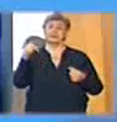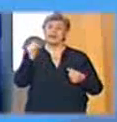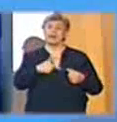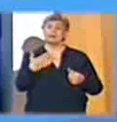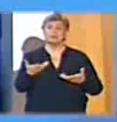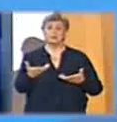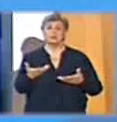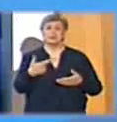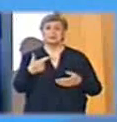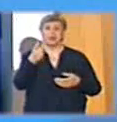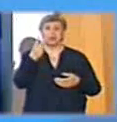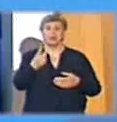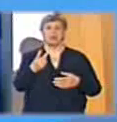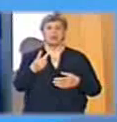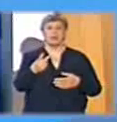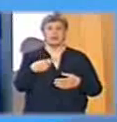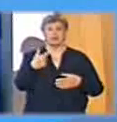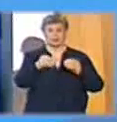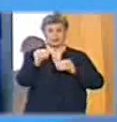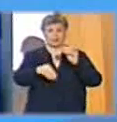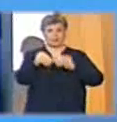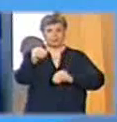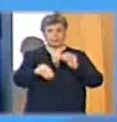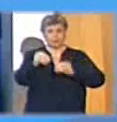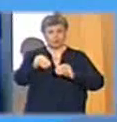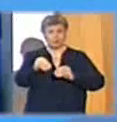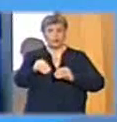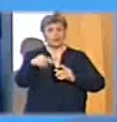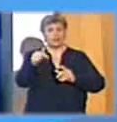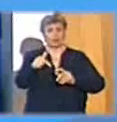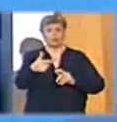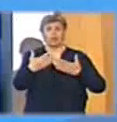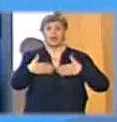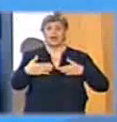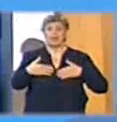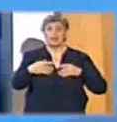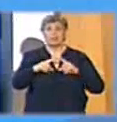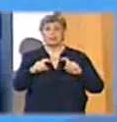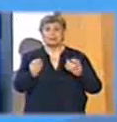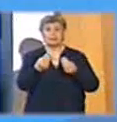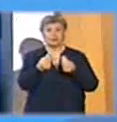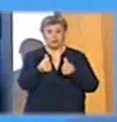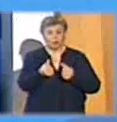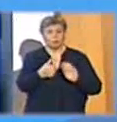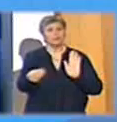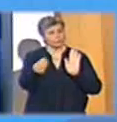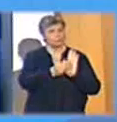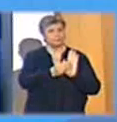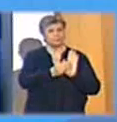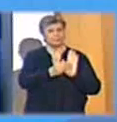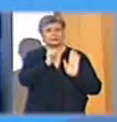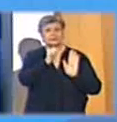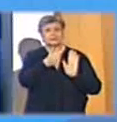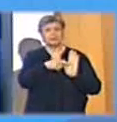το τι θα αποτυπωθεί στον οικολογικό νόμο σε σχέση με το τι παρεμβάσεις θα χρειαστούν και στη συνταγματική αναθεώρηση.